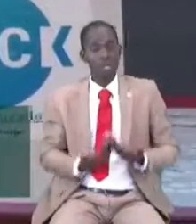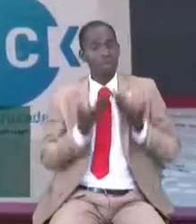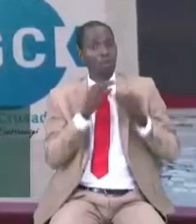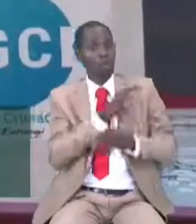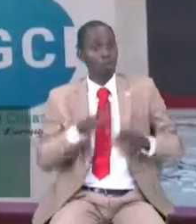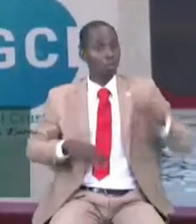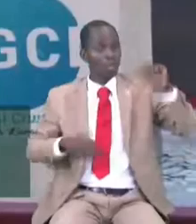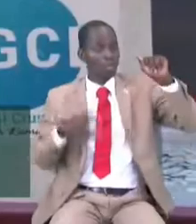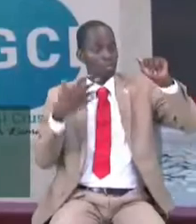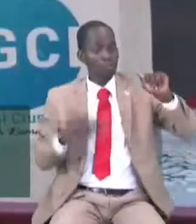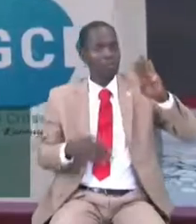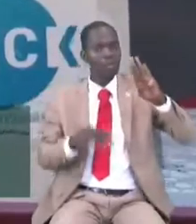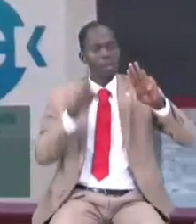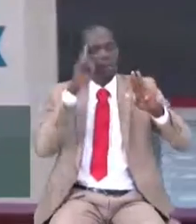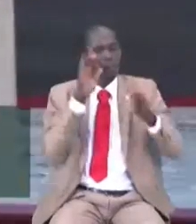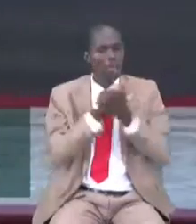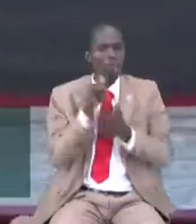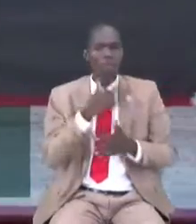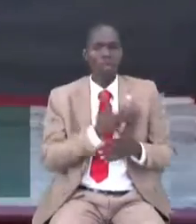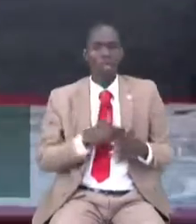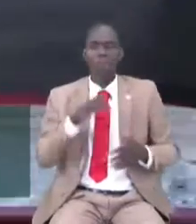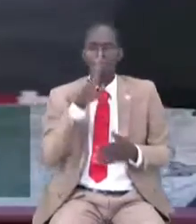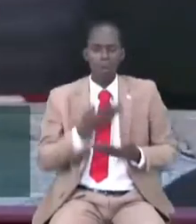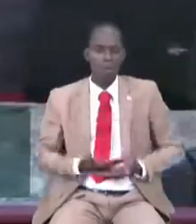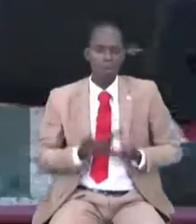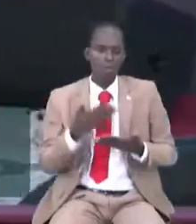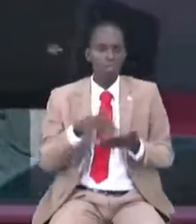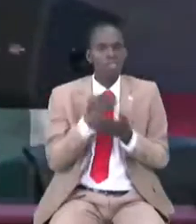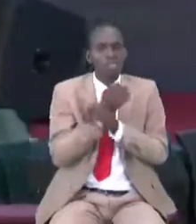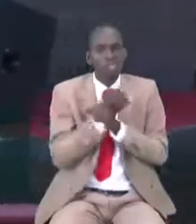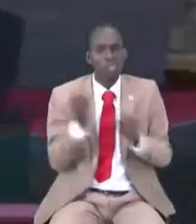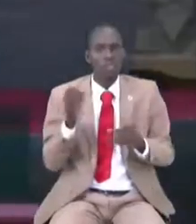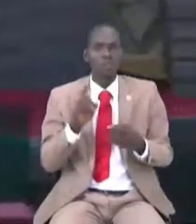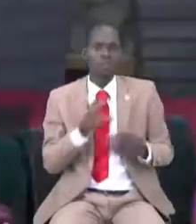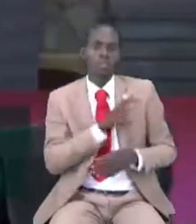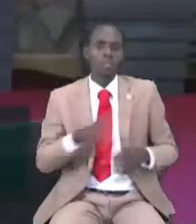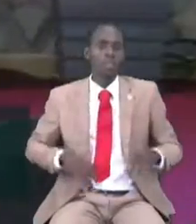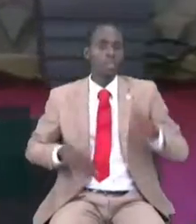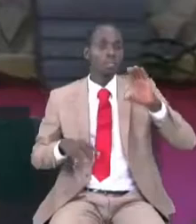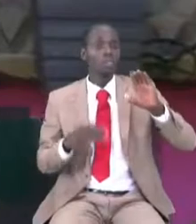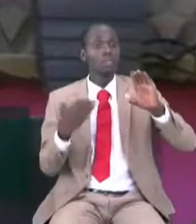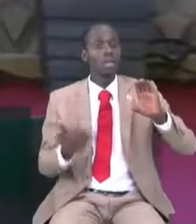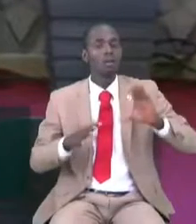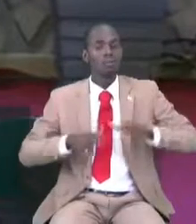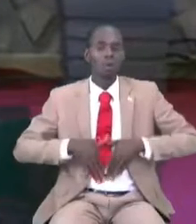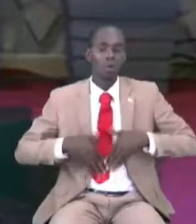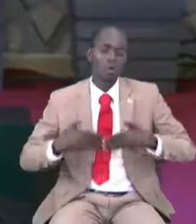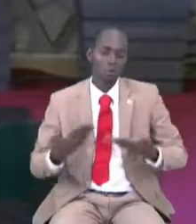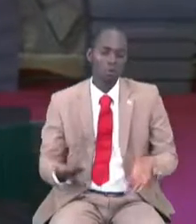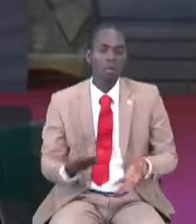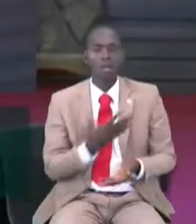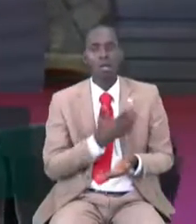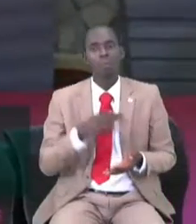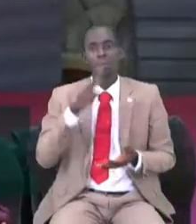Et confessez et soyez convertis à Christ, parce que c'est dit en